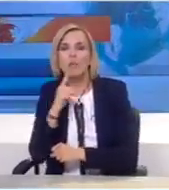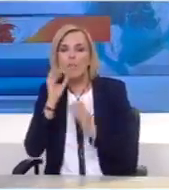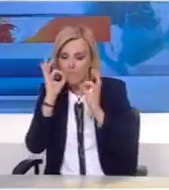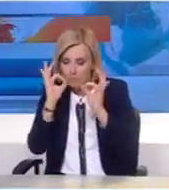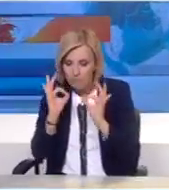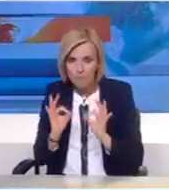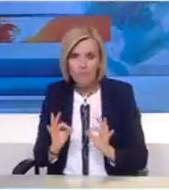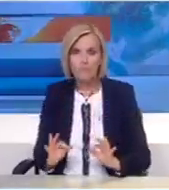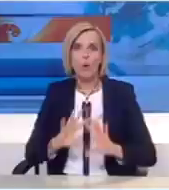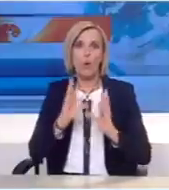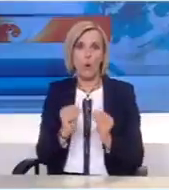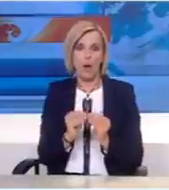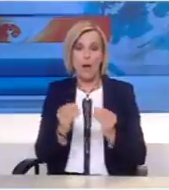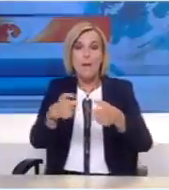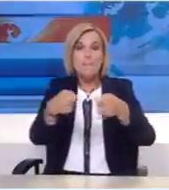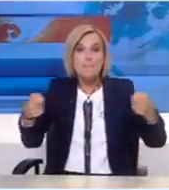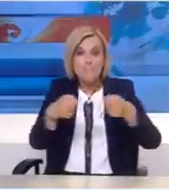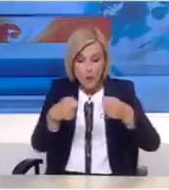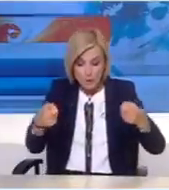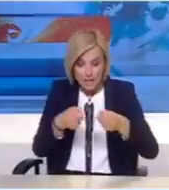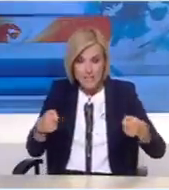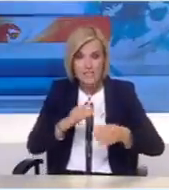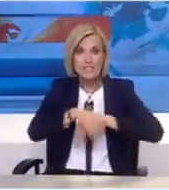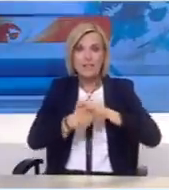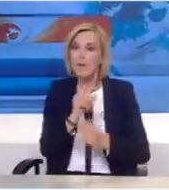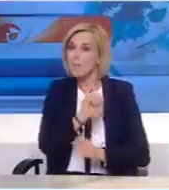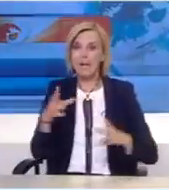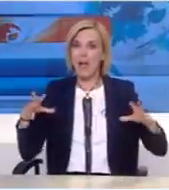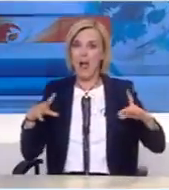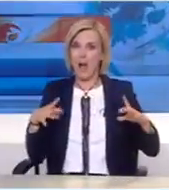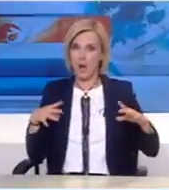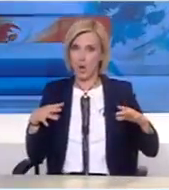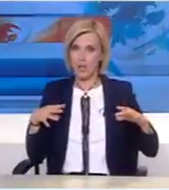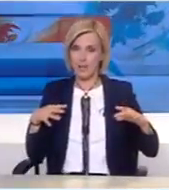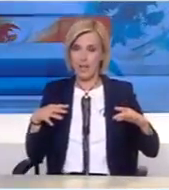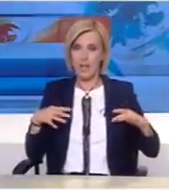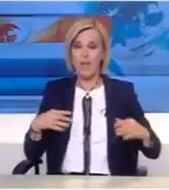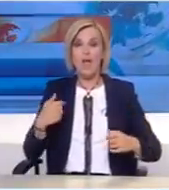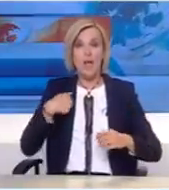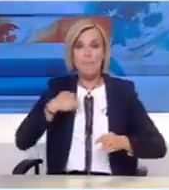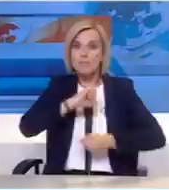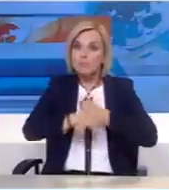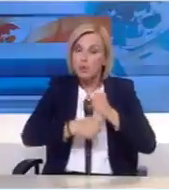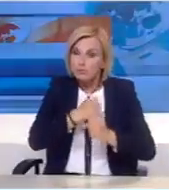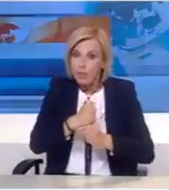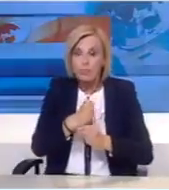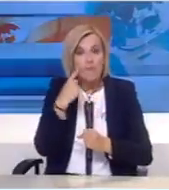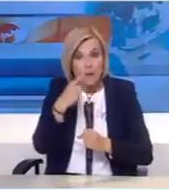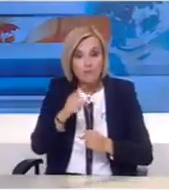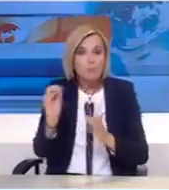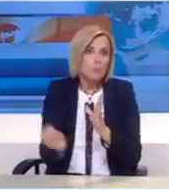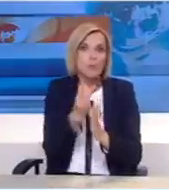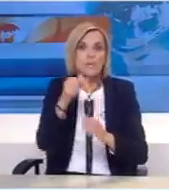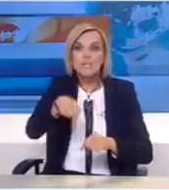υγιεινής αλλά κυρίως τις αποστάσεις. Δεν υπάρχει χώρος για χαλάρωση. Βλέπετε ότι σε κάθε γωνιά της χώρας καραδοκούν λόγοι και αιτίες